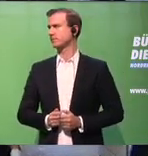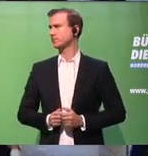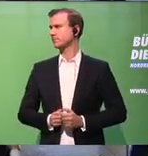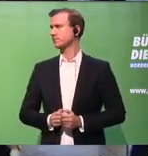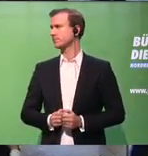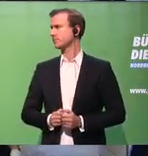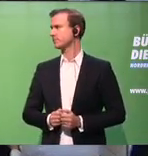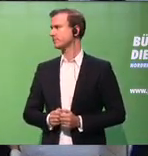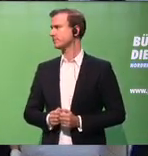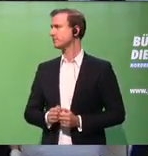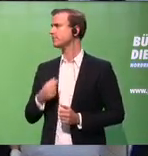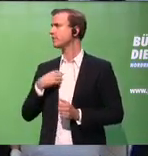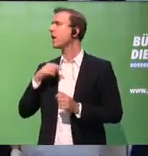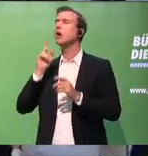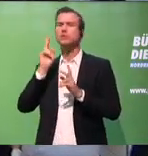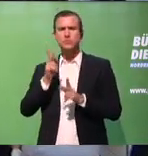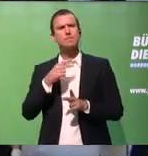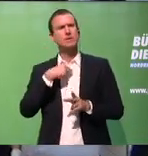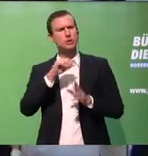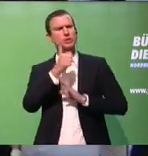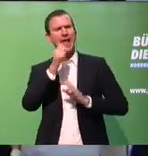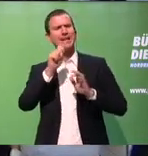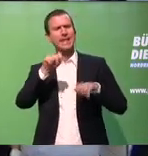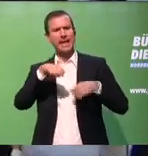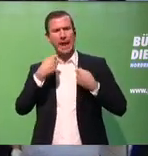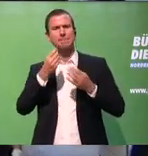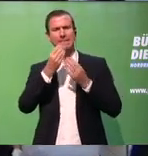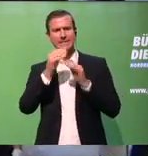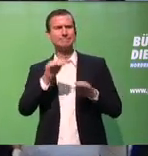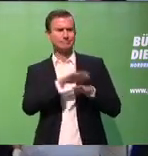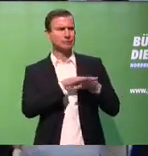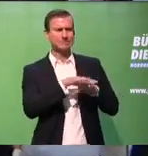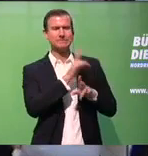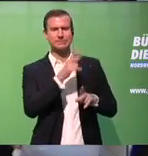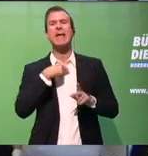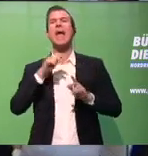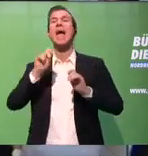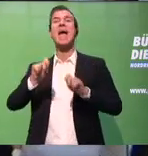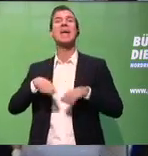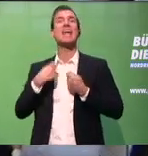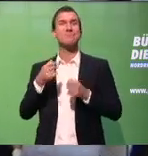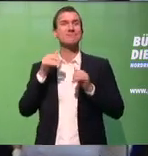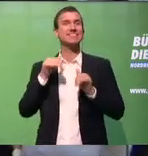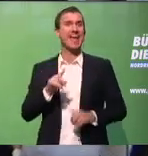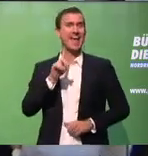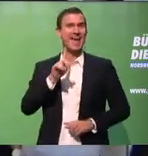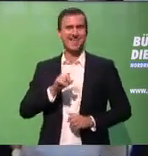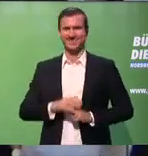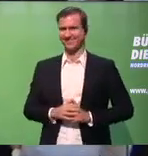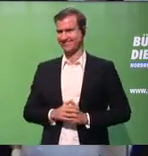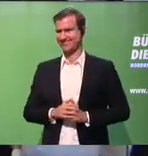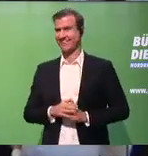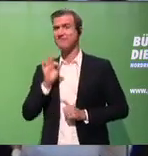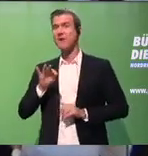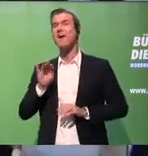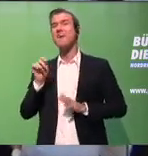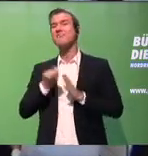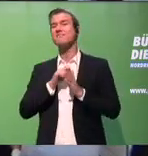Ja, ich kann nur das Ergebnis erst bekannt geben. Das stimmt. Entschuldigung. Wir haben ein Ergebnis für das